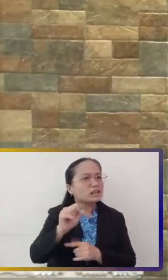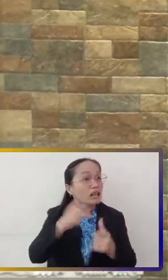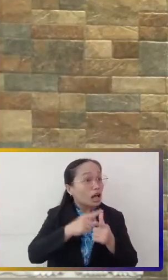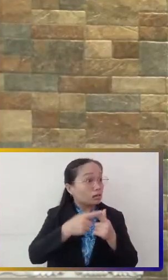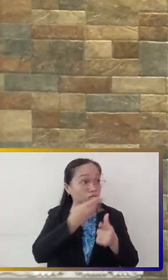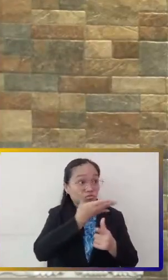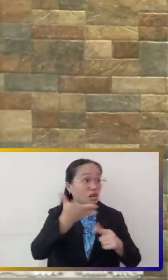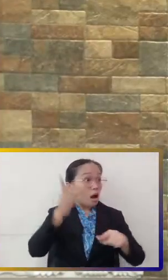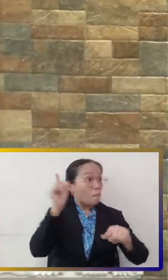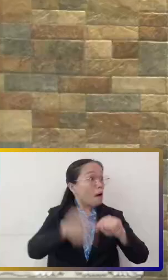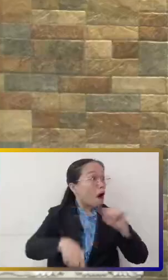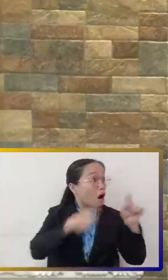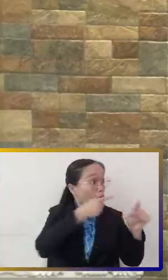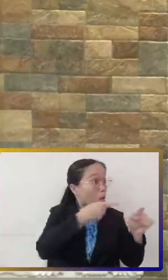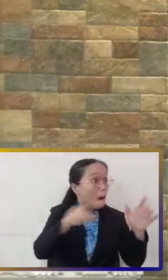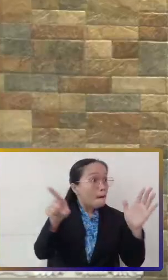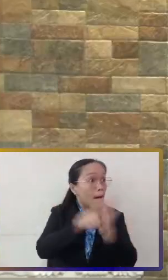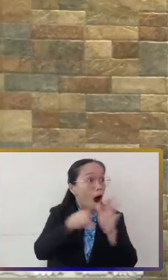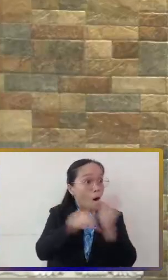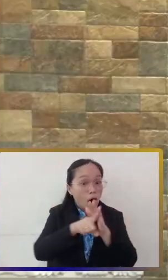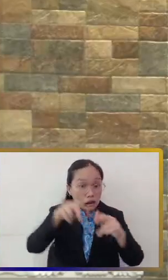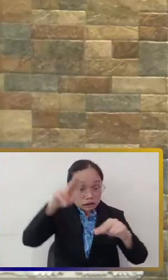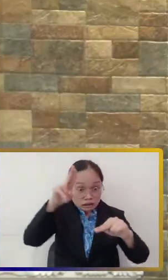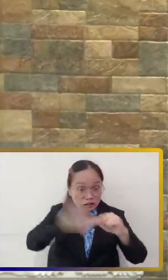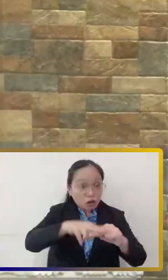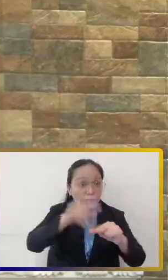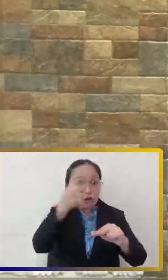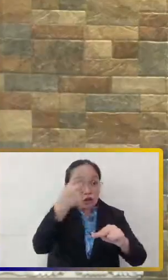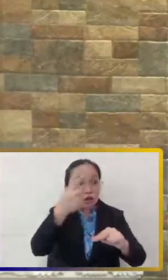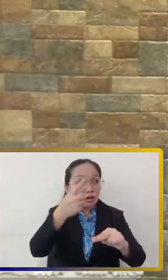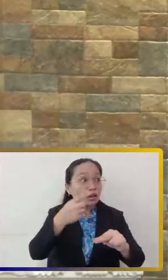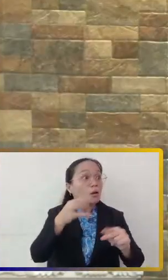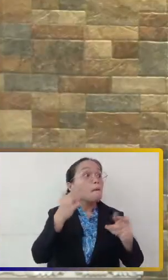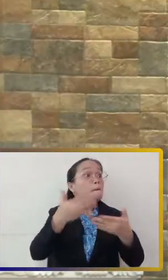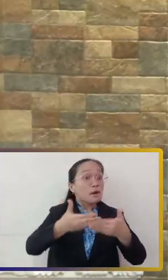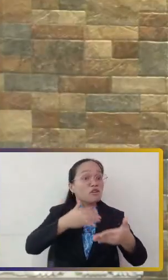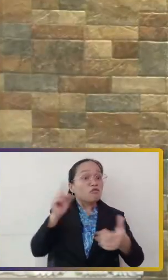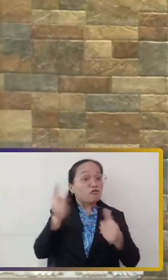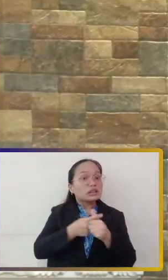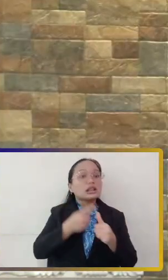uupo hanggat hindi nagsasabing maupo na kayo ng judge.